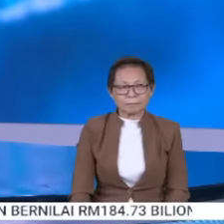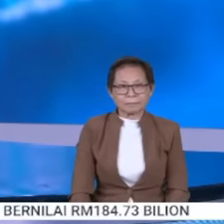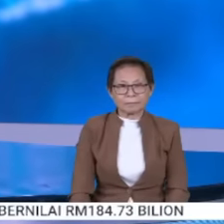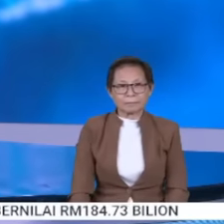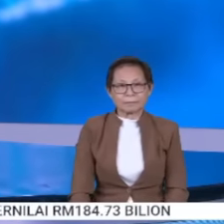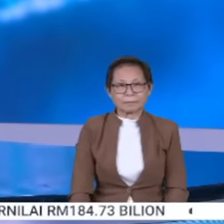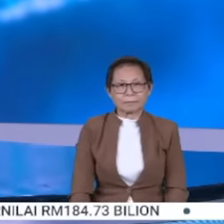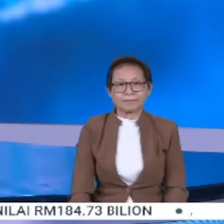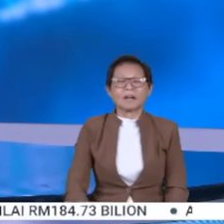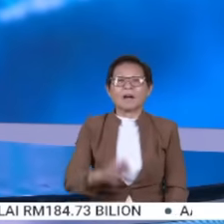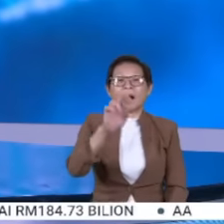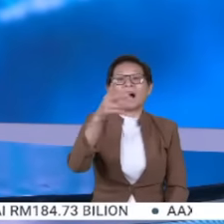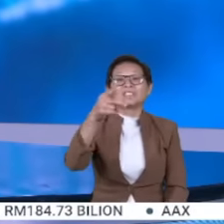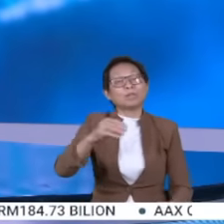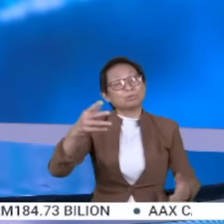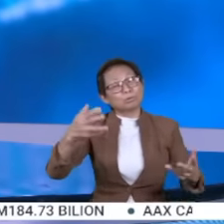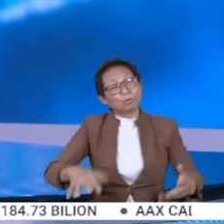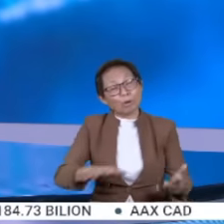persaudara